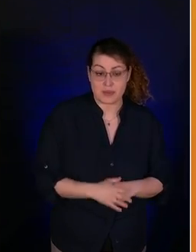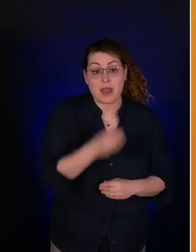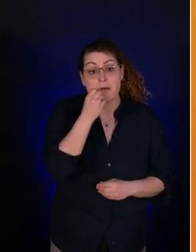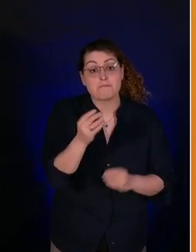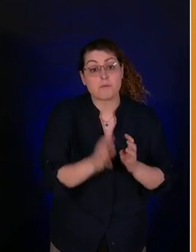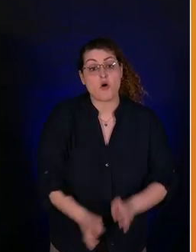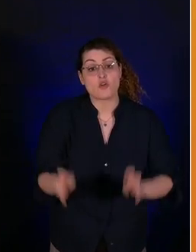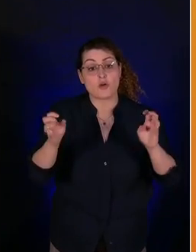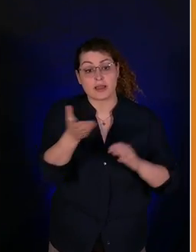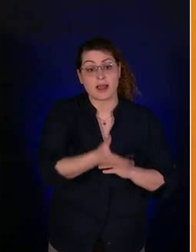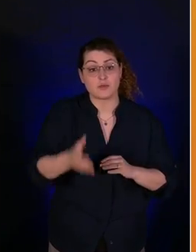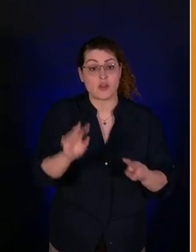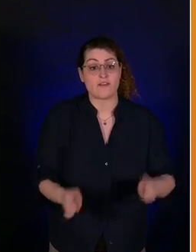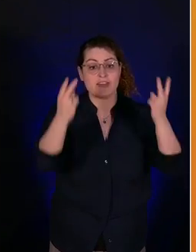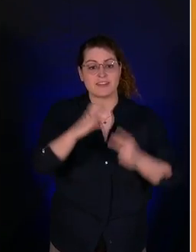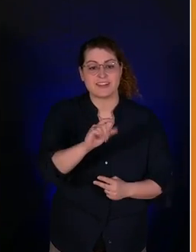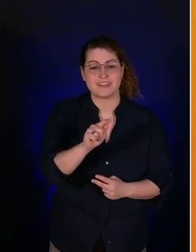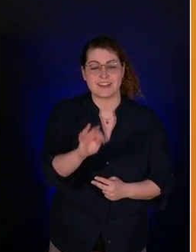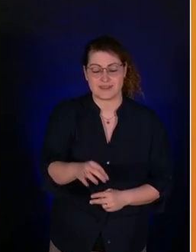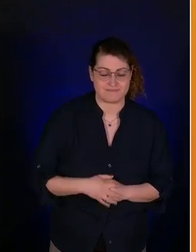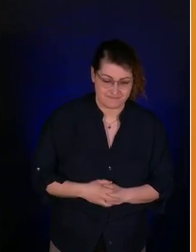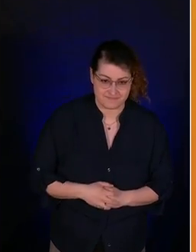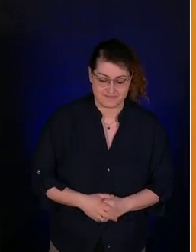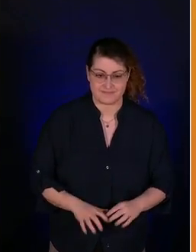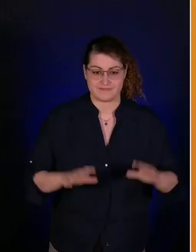à toutes et tous et vive la CGT.